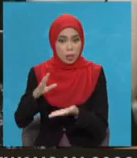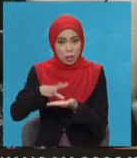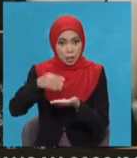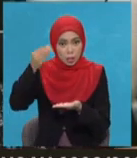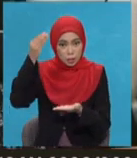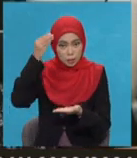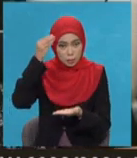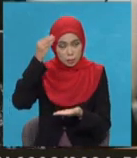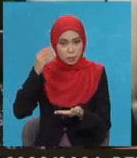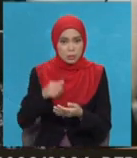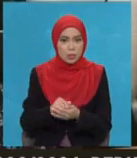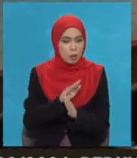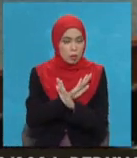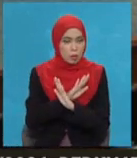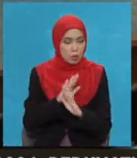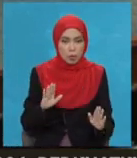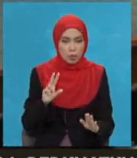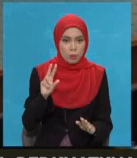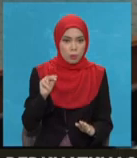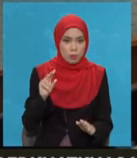Student should Behind